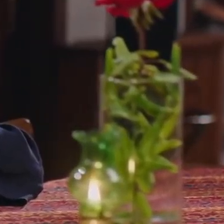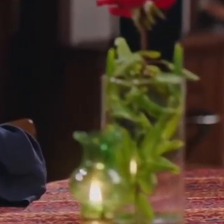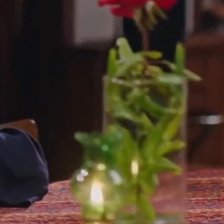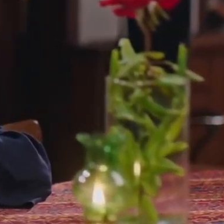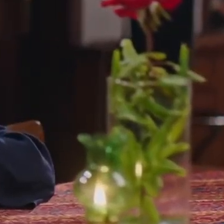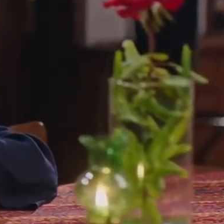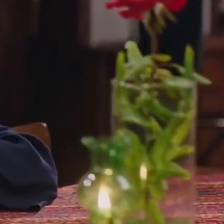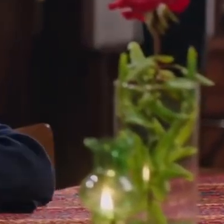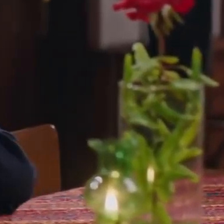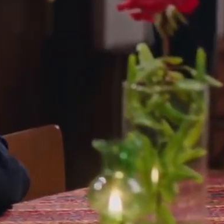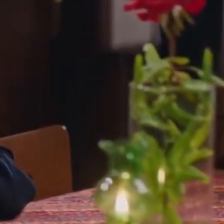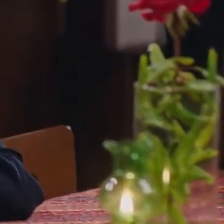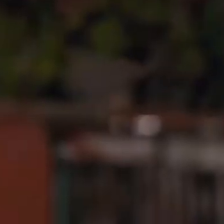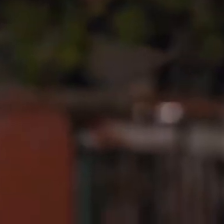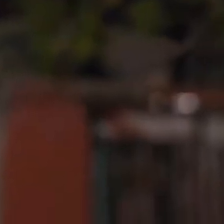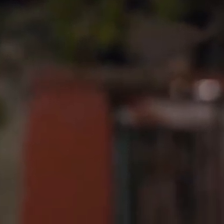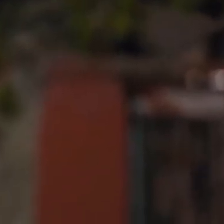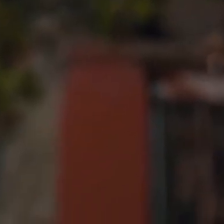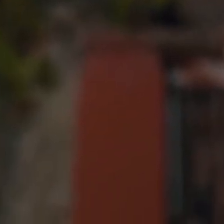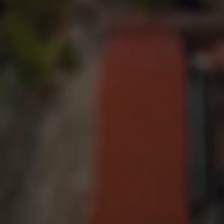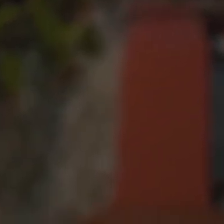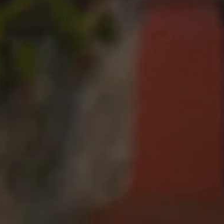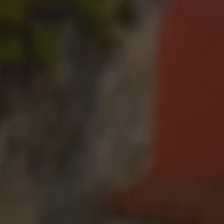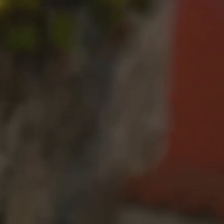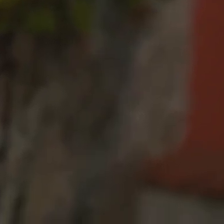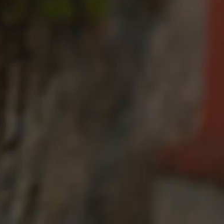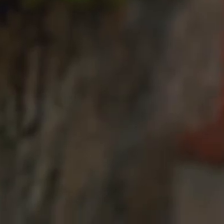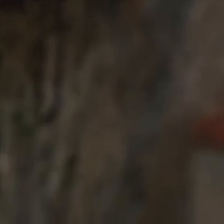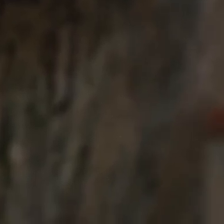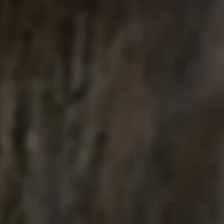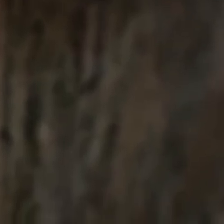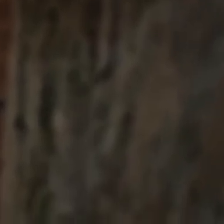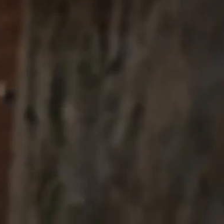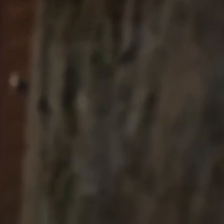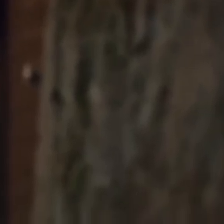Tohumunda ayrılık varsa bıraktı telefonu.